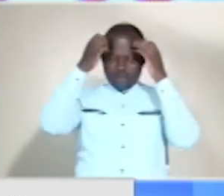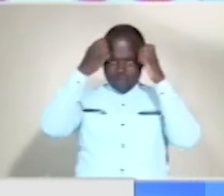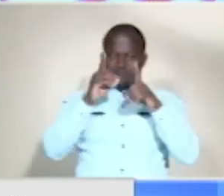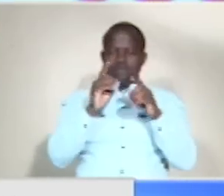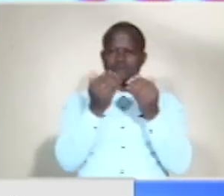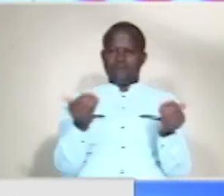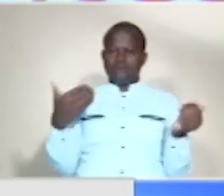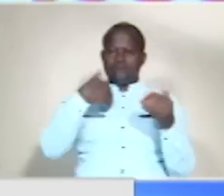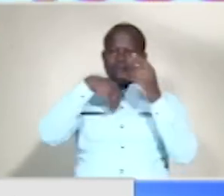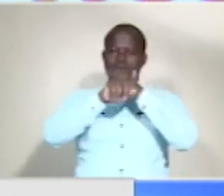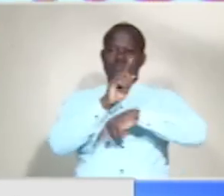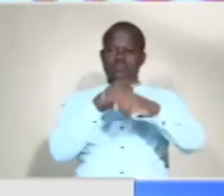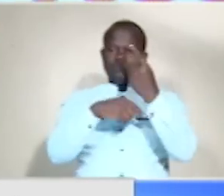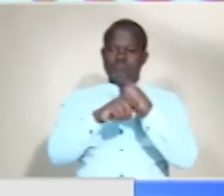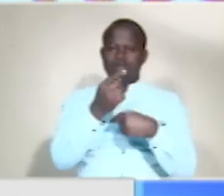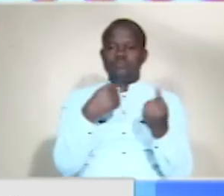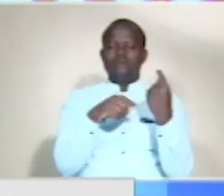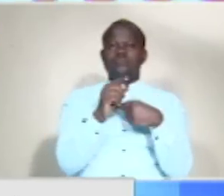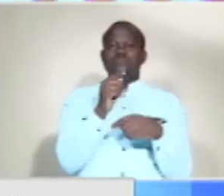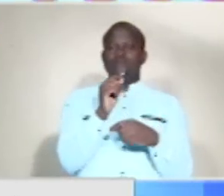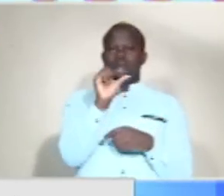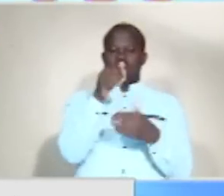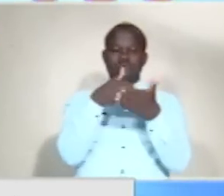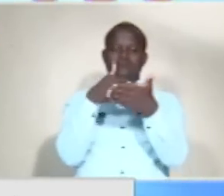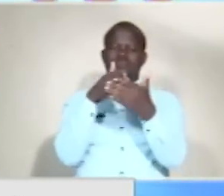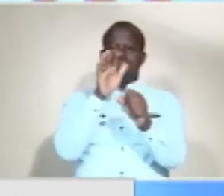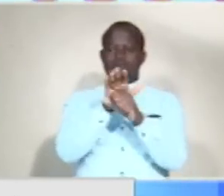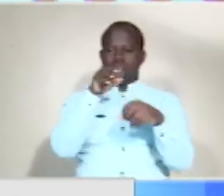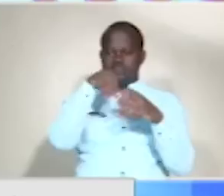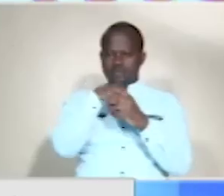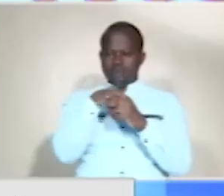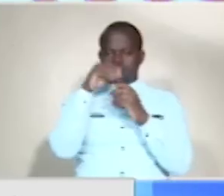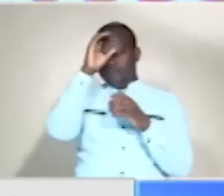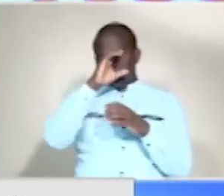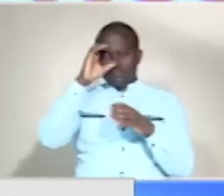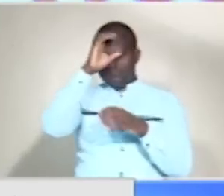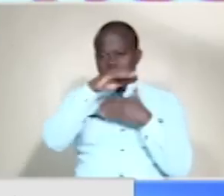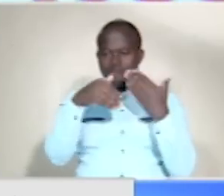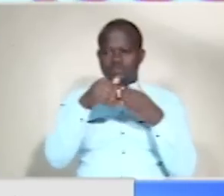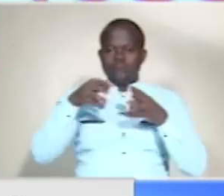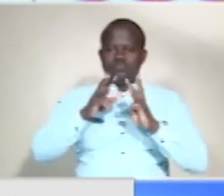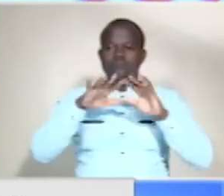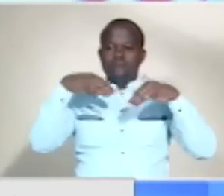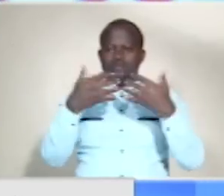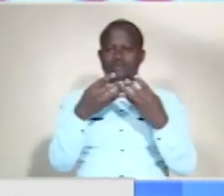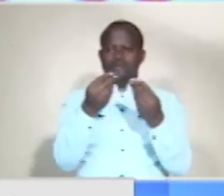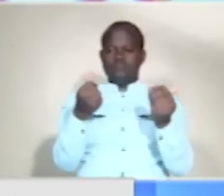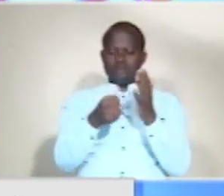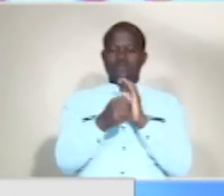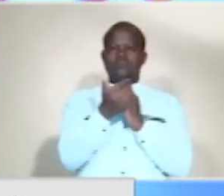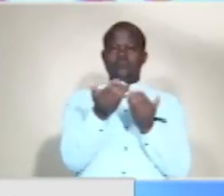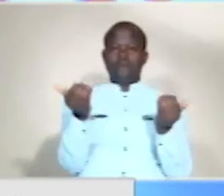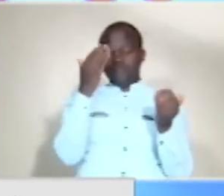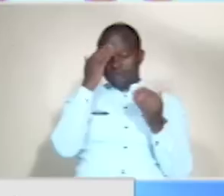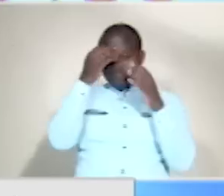bw'abana bafite ubumuga bukiri imbogamizi mu gushaka igisubizo kuri aba bana kugira